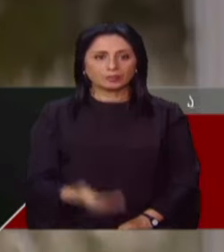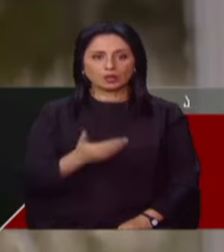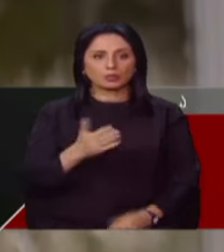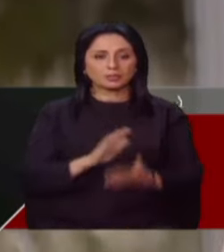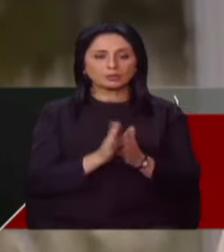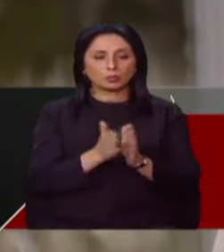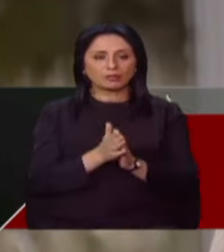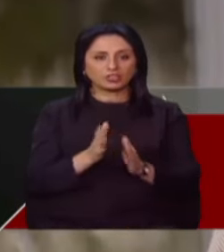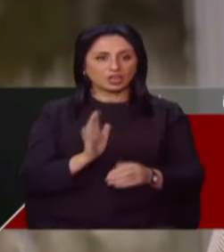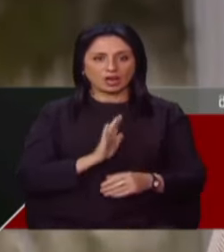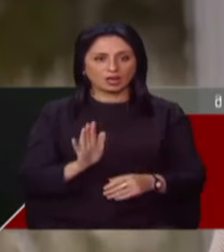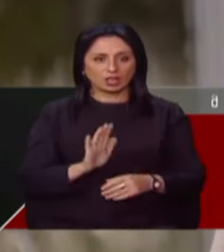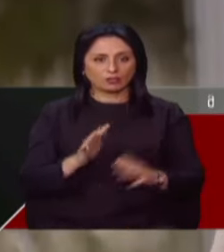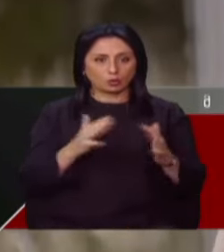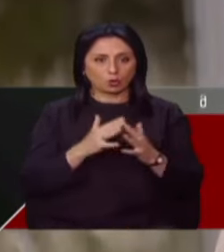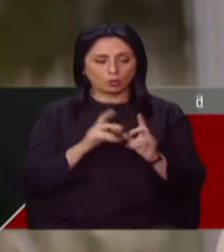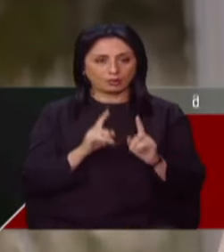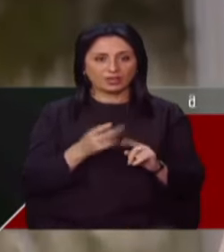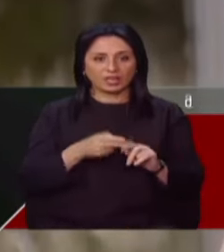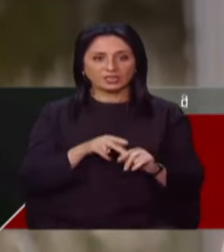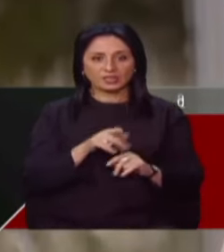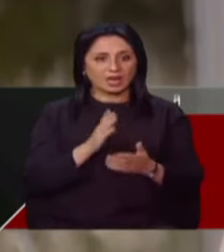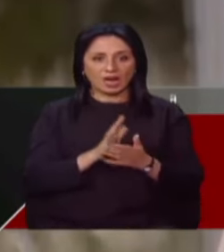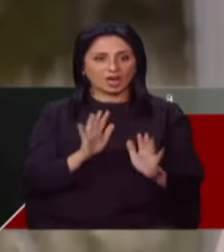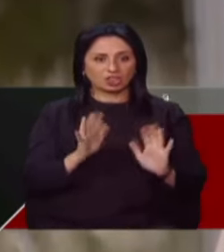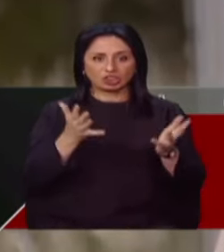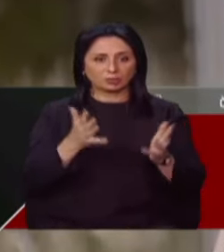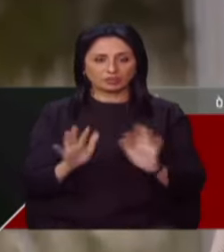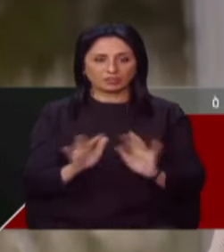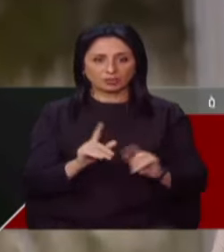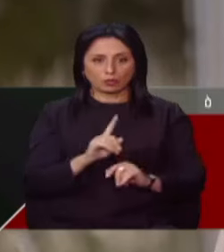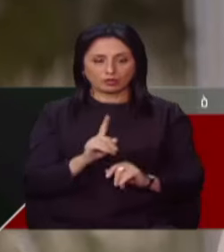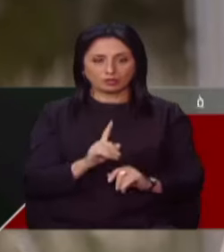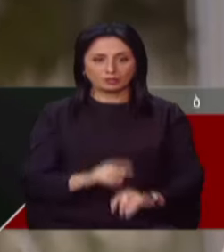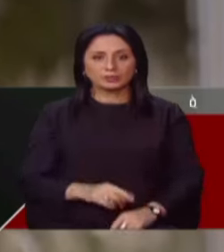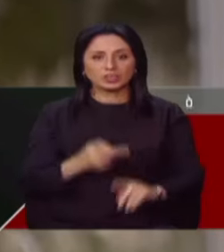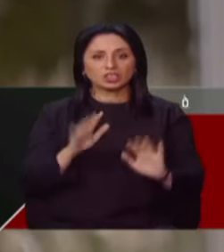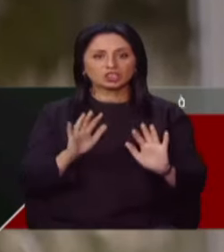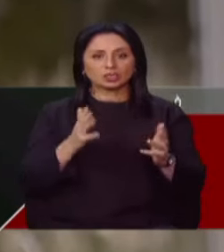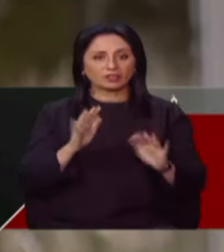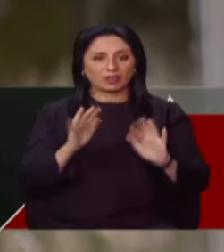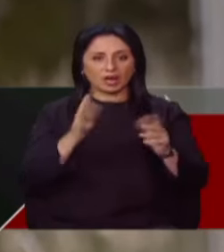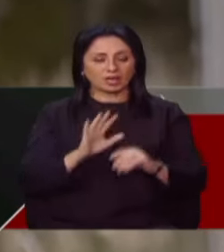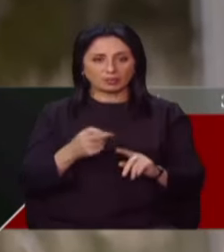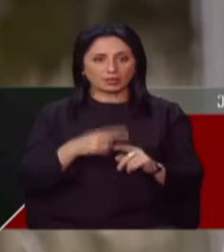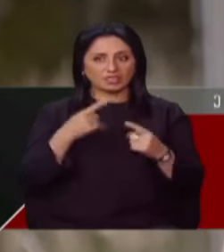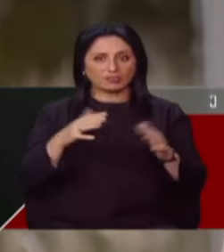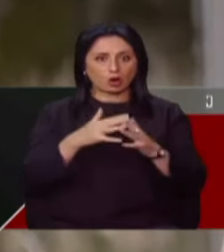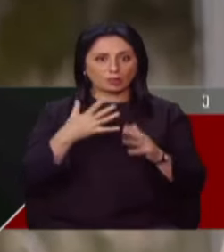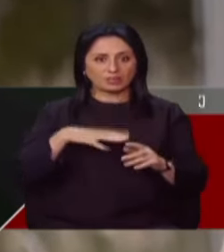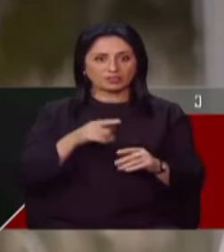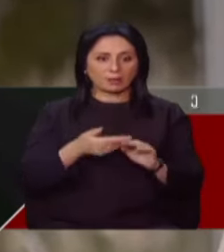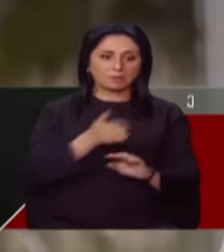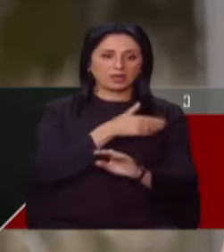რომლის პირობებშიც არ ყოფილა ომი. და ეს არ არის შემთხვევითი მოვლენა, შემთხვევით არ ხდებოდა სხვა ომები